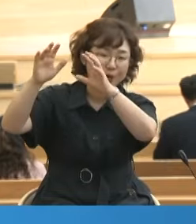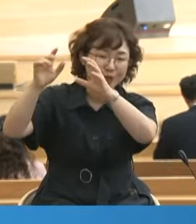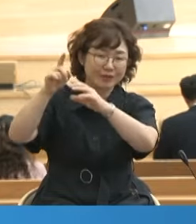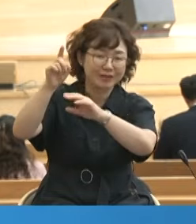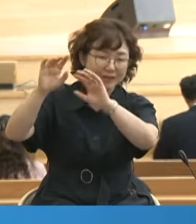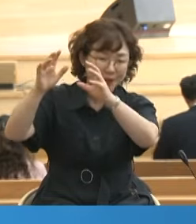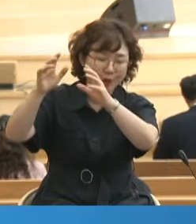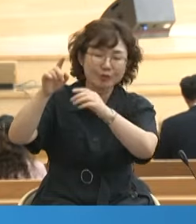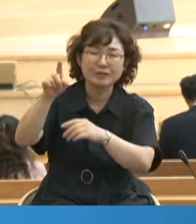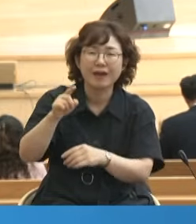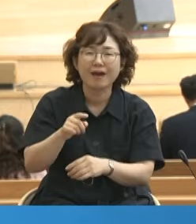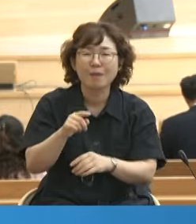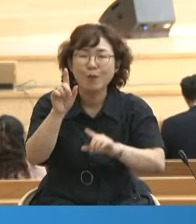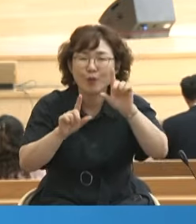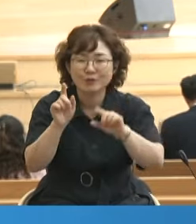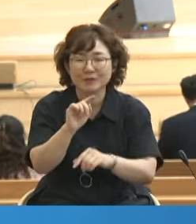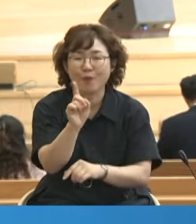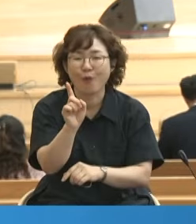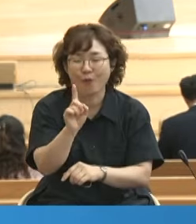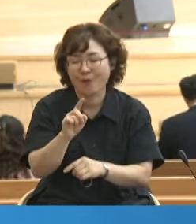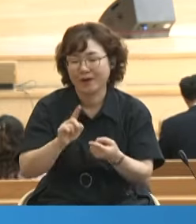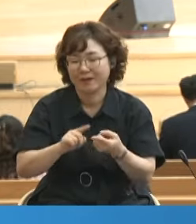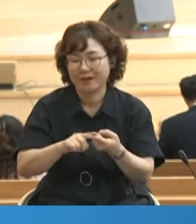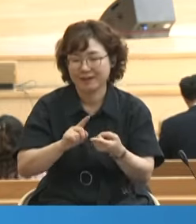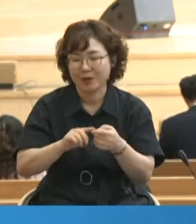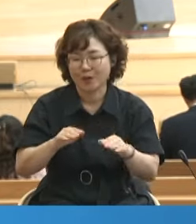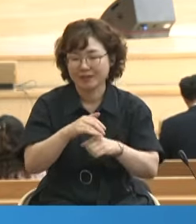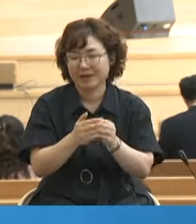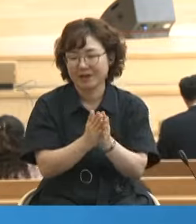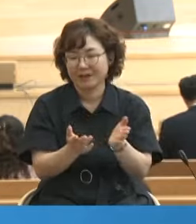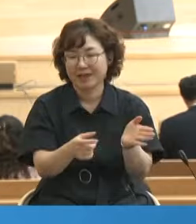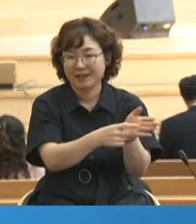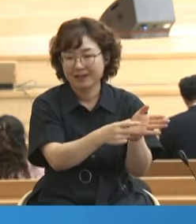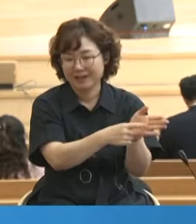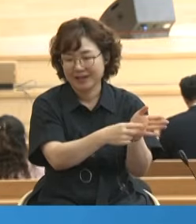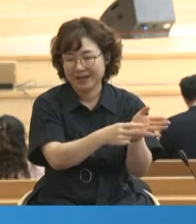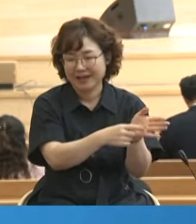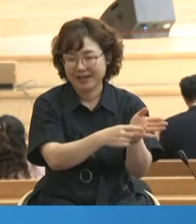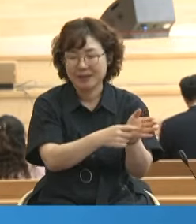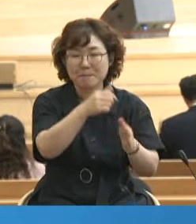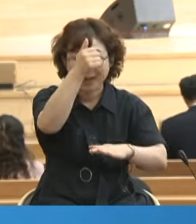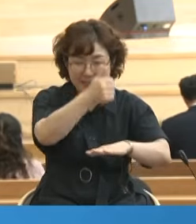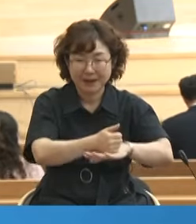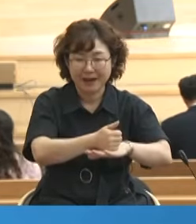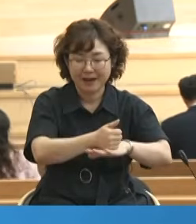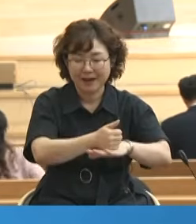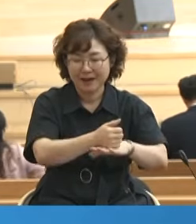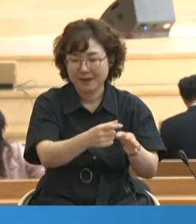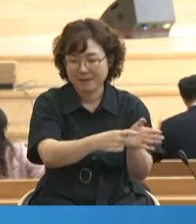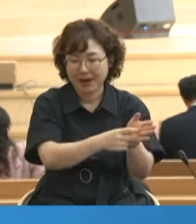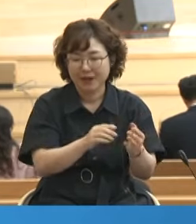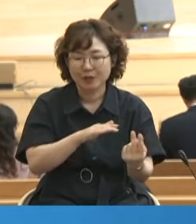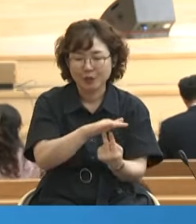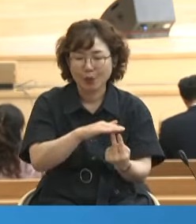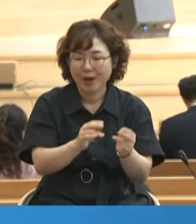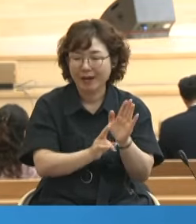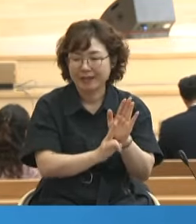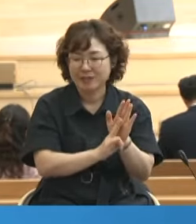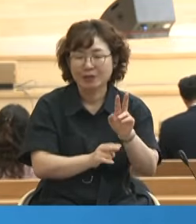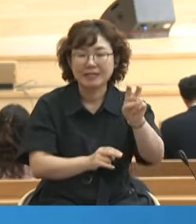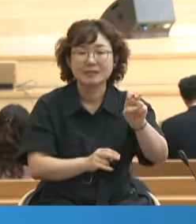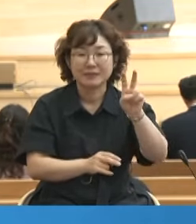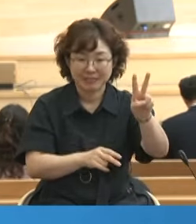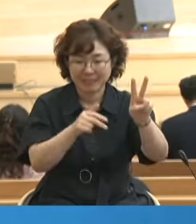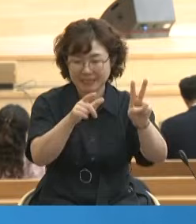천국이 어떤 곳인지, 오늘 성경의 제일 마지막 장 요한계시록 22장을